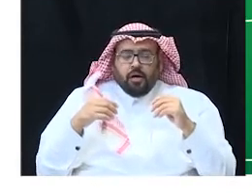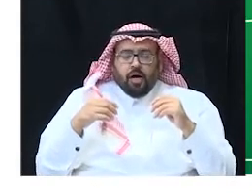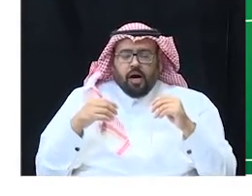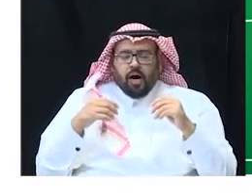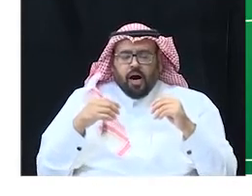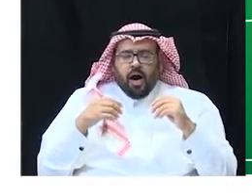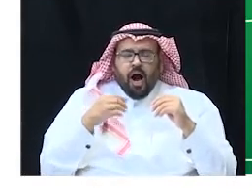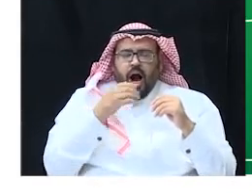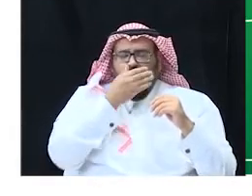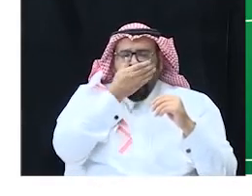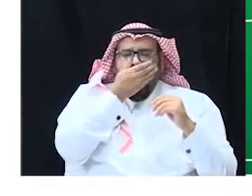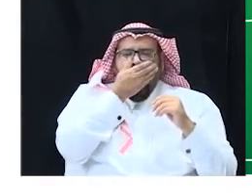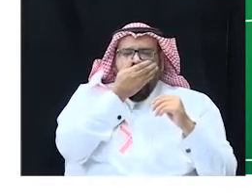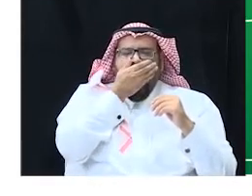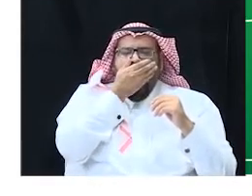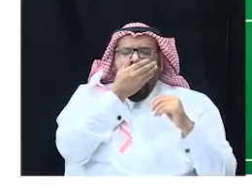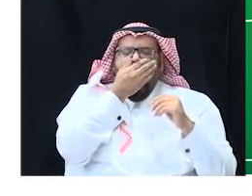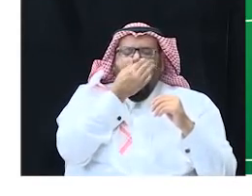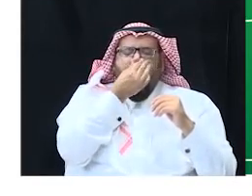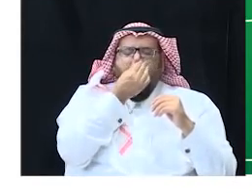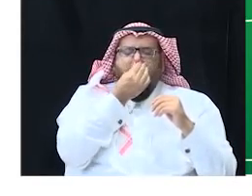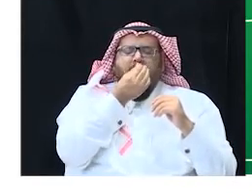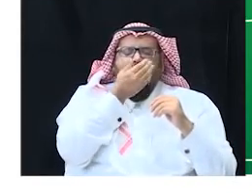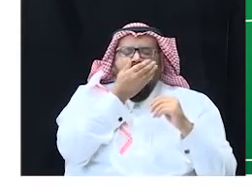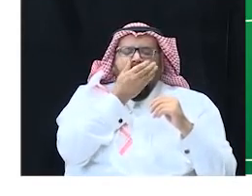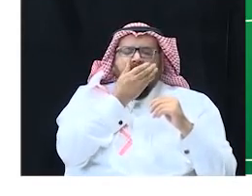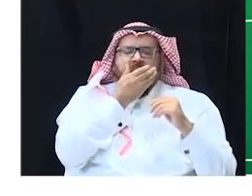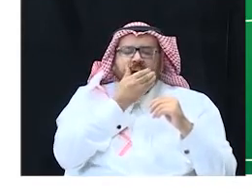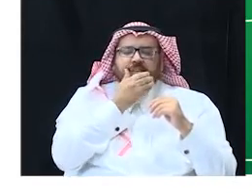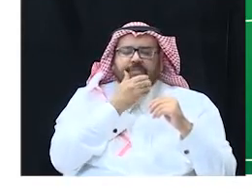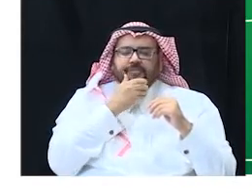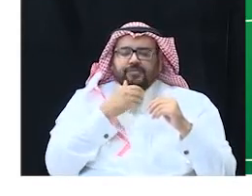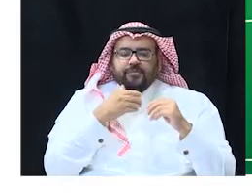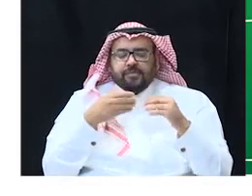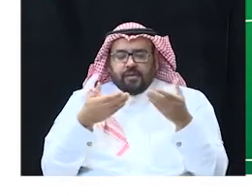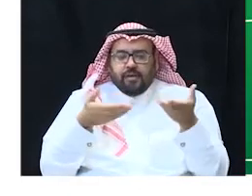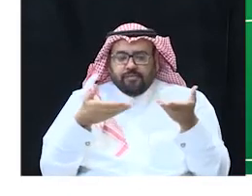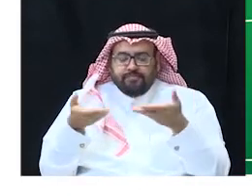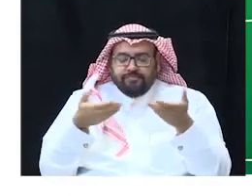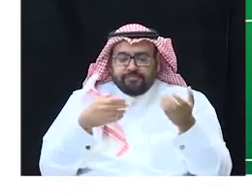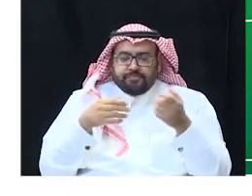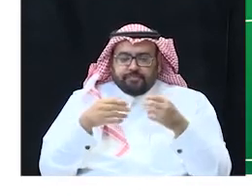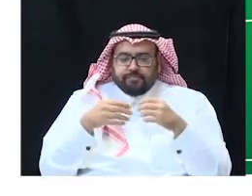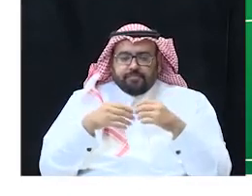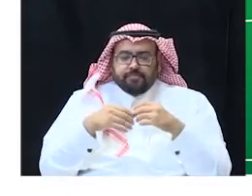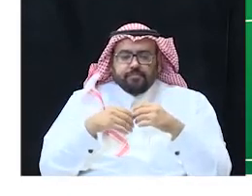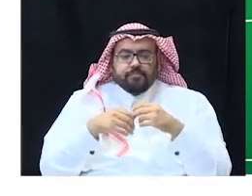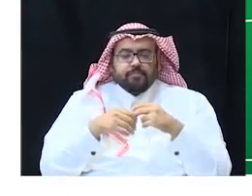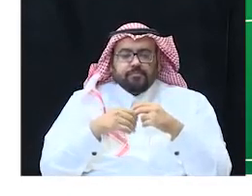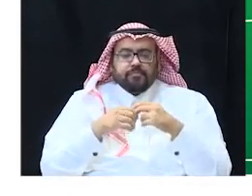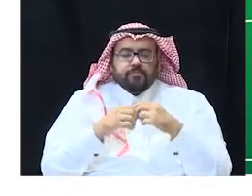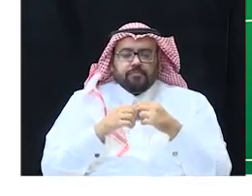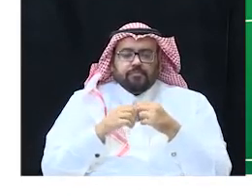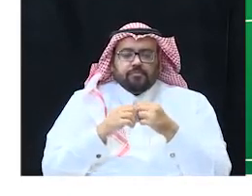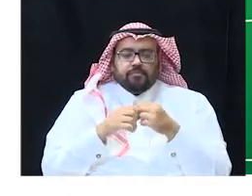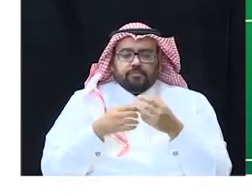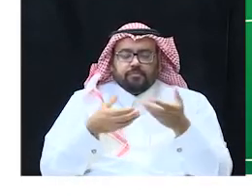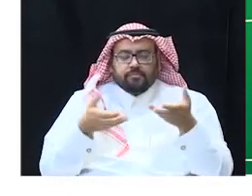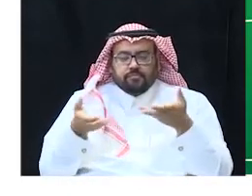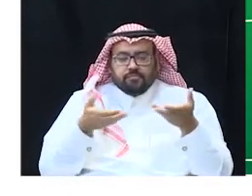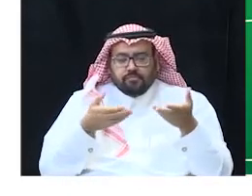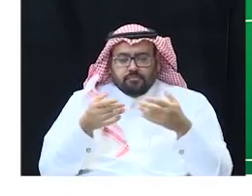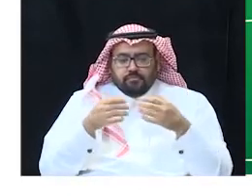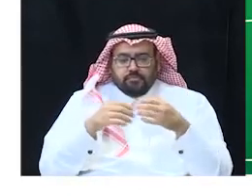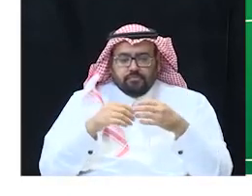أؤثر على الكرة بالدفع في اتجاه صديقي في اتجاه معين، أي في اتجاه صديقي في اتجاه المرمى في